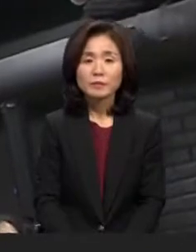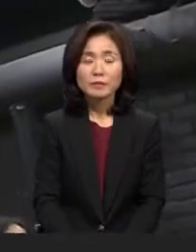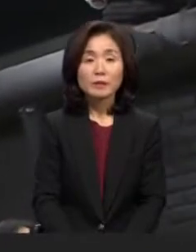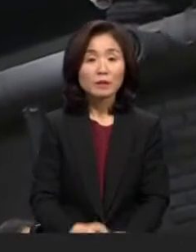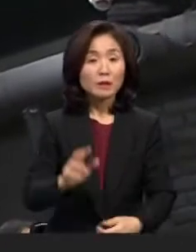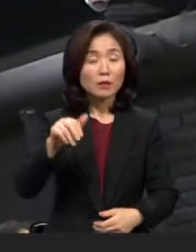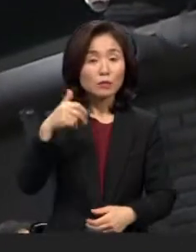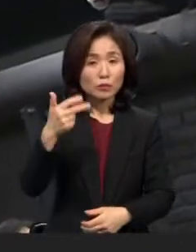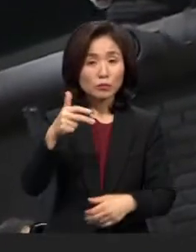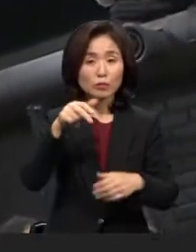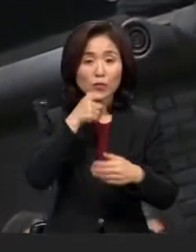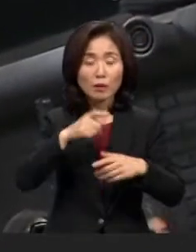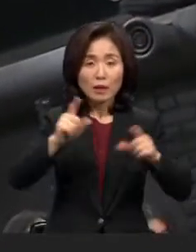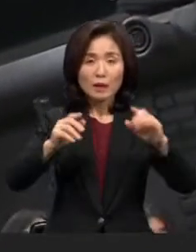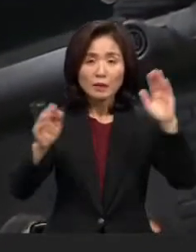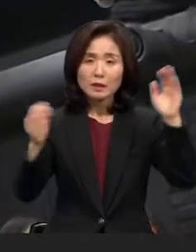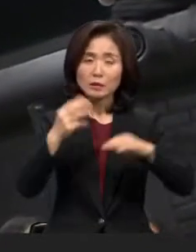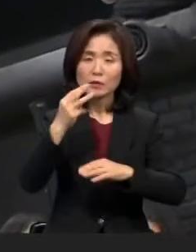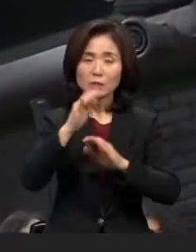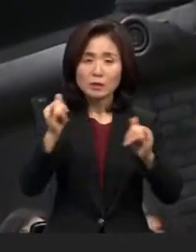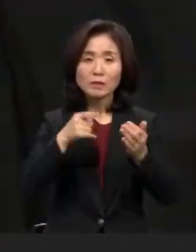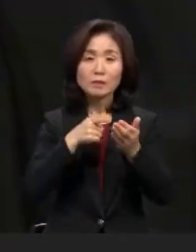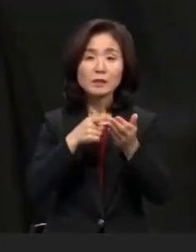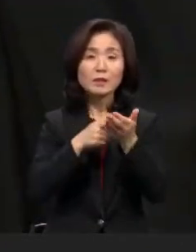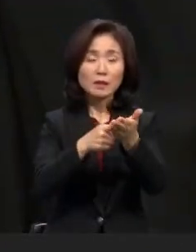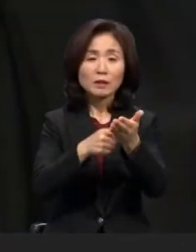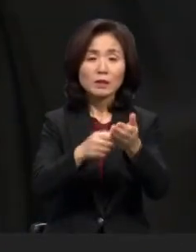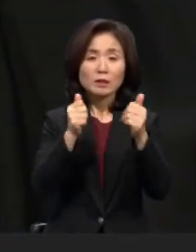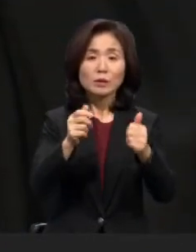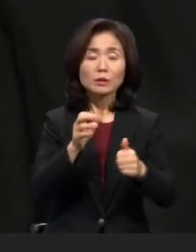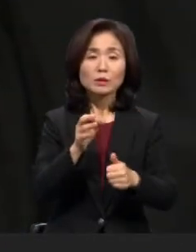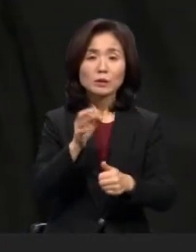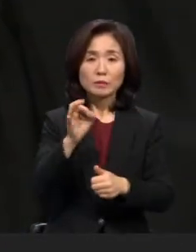다음 주 수요일엔 학생 3천여 명이 제기한 등록금